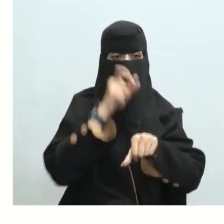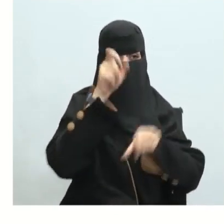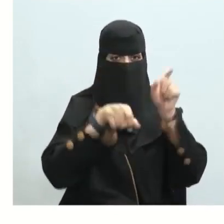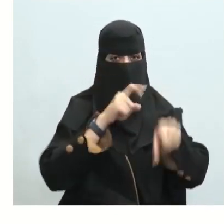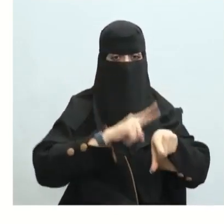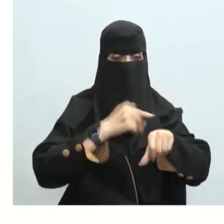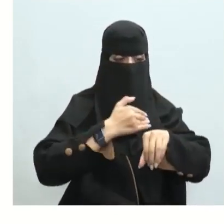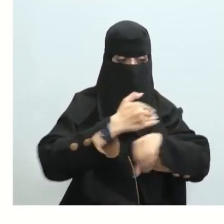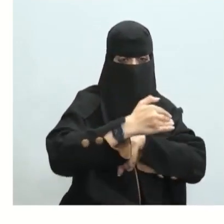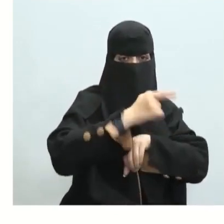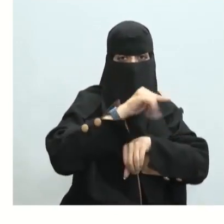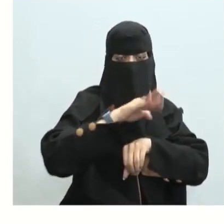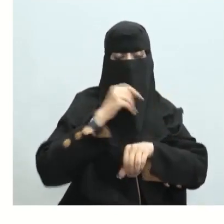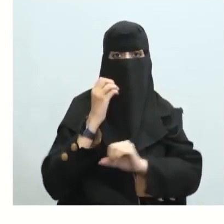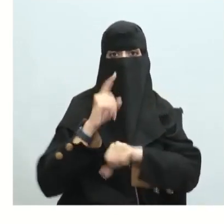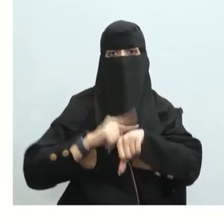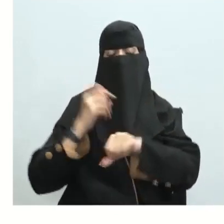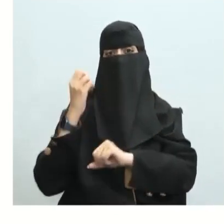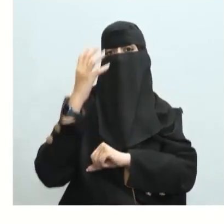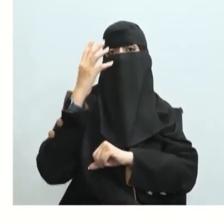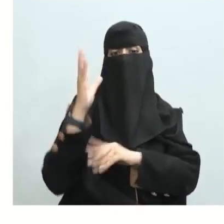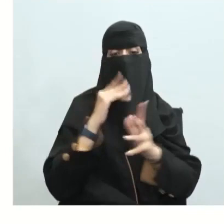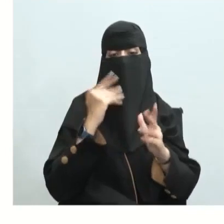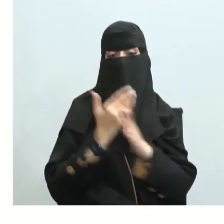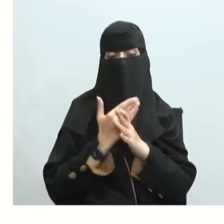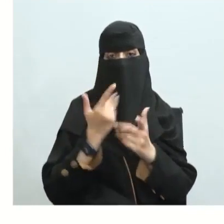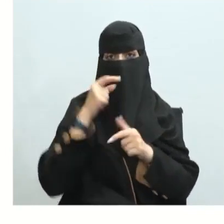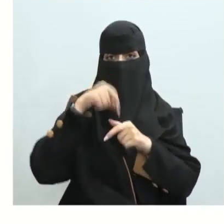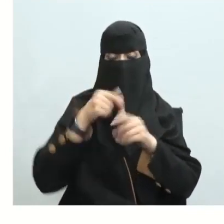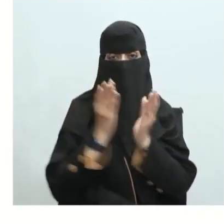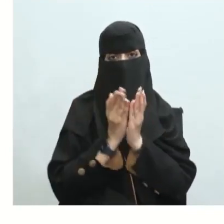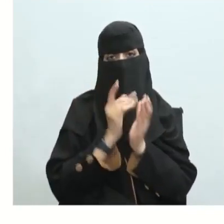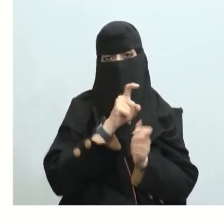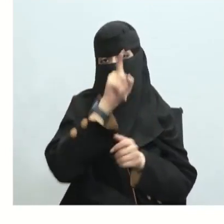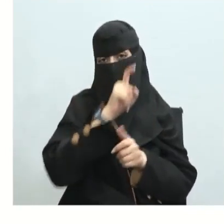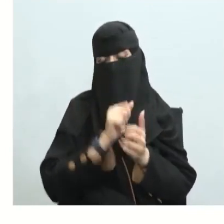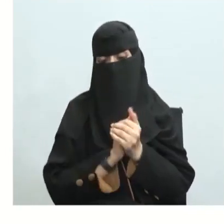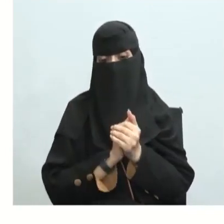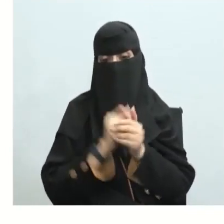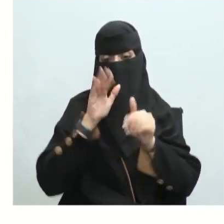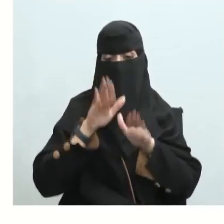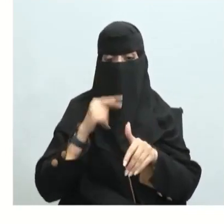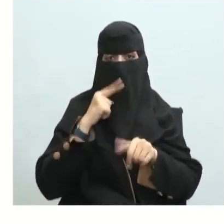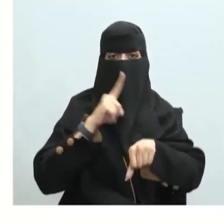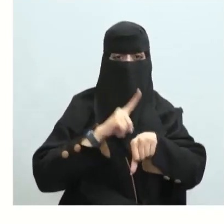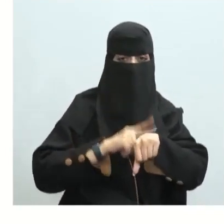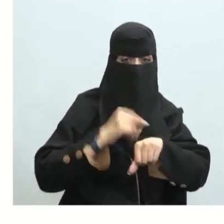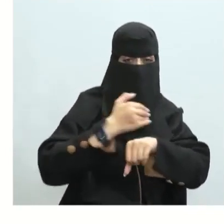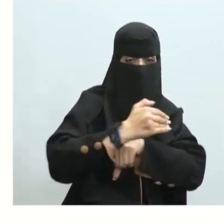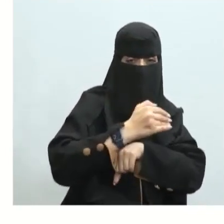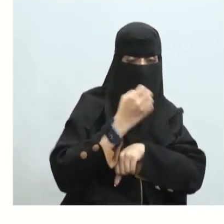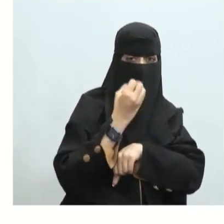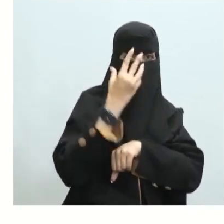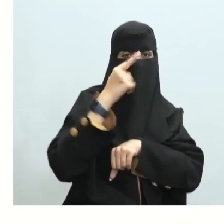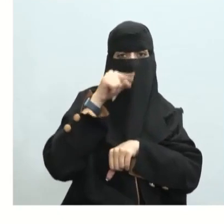الصباحي مشكله تاخر الطلاب الصباحي في مدرستك هنا التاخر الصباحي هذا